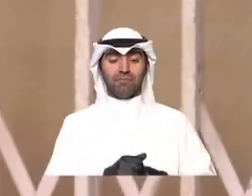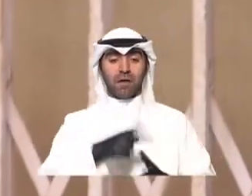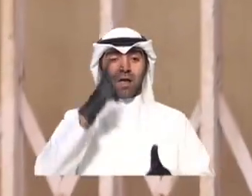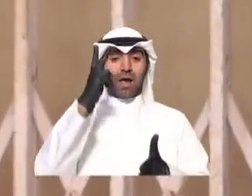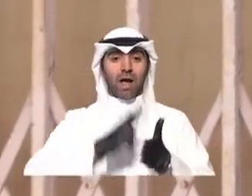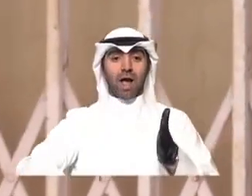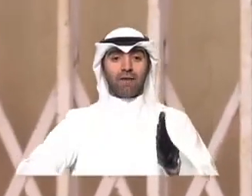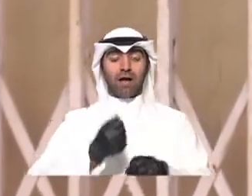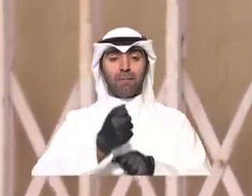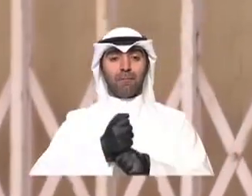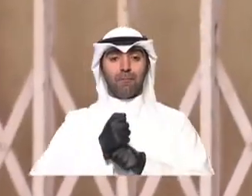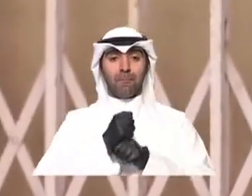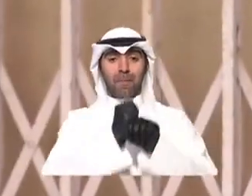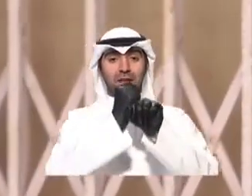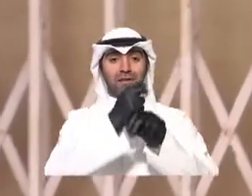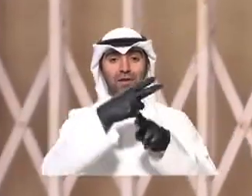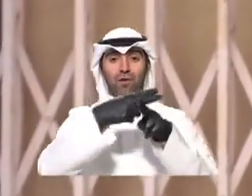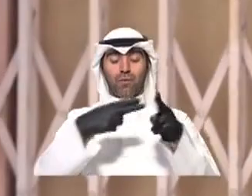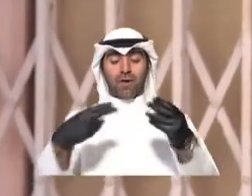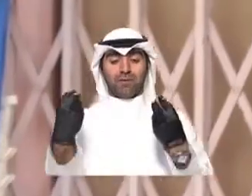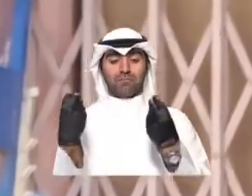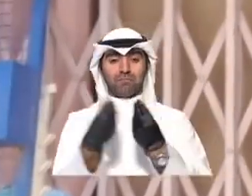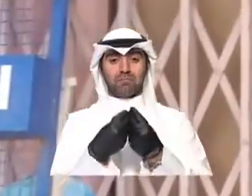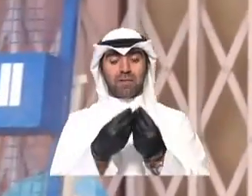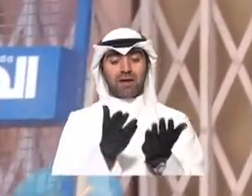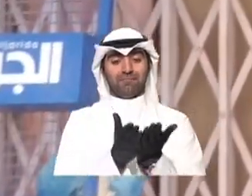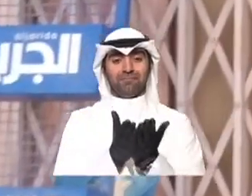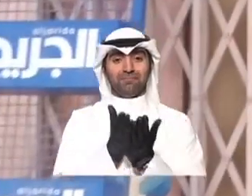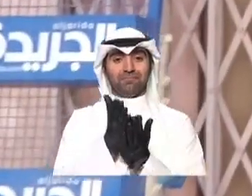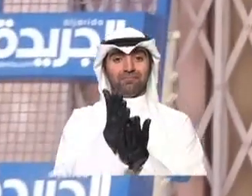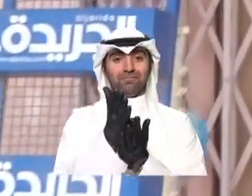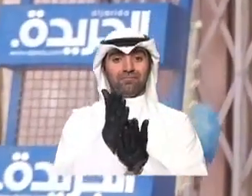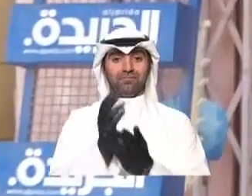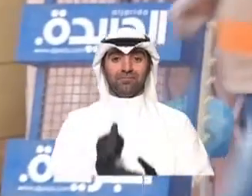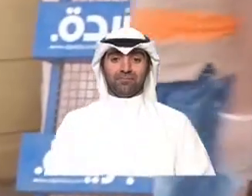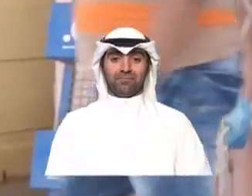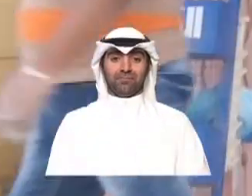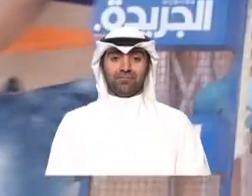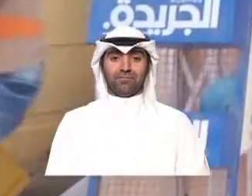انتشار كوفيد-19. مروة محرم، تلفزيون دولة الكويت.